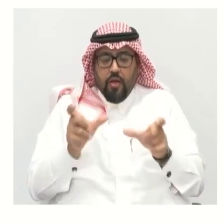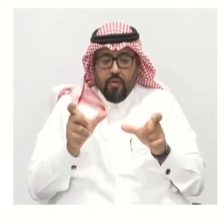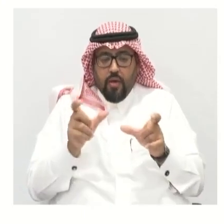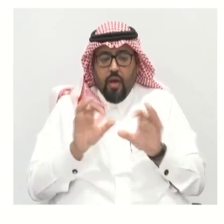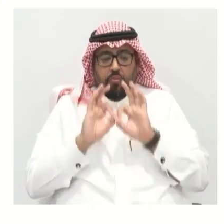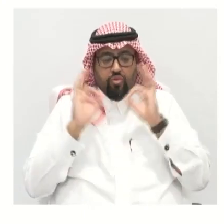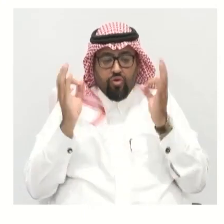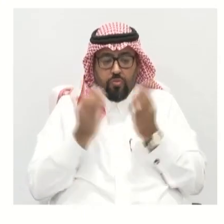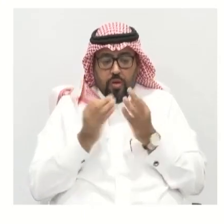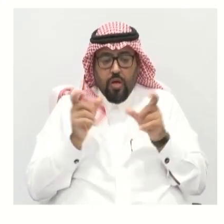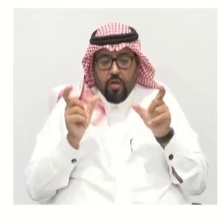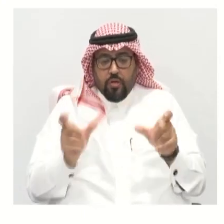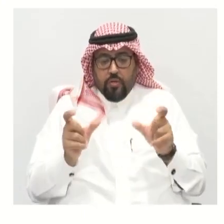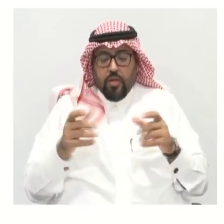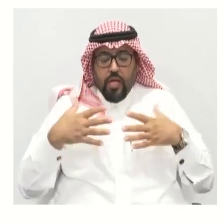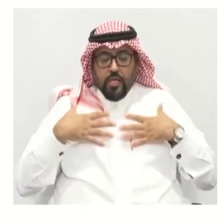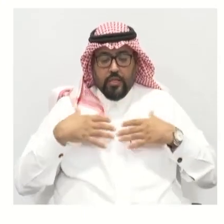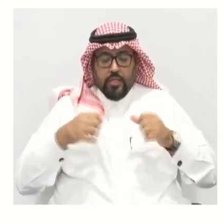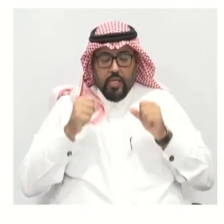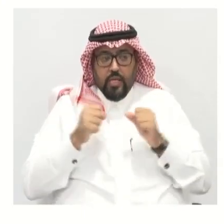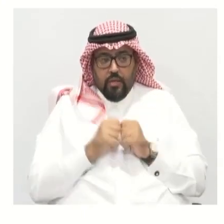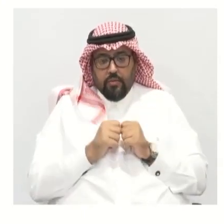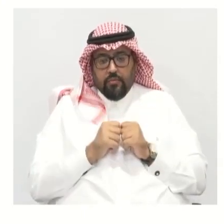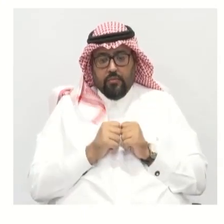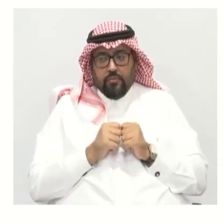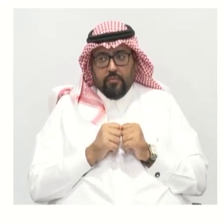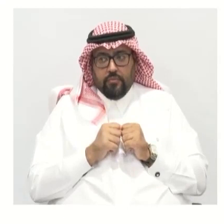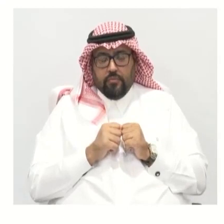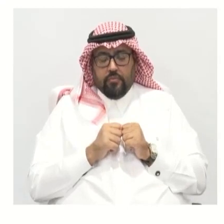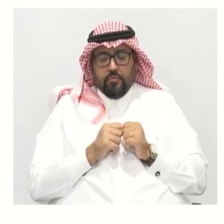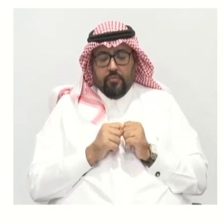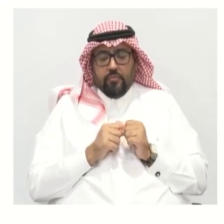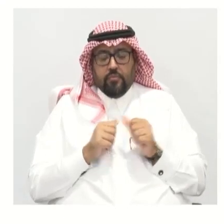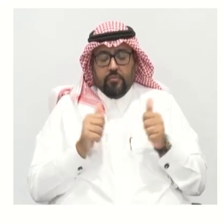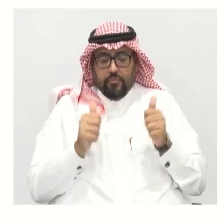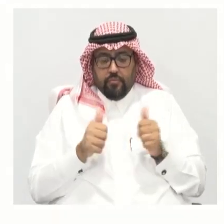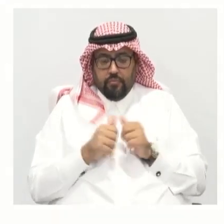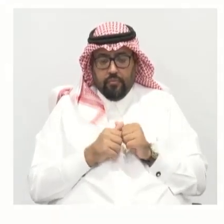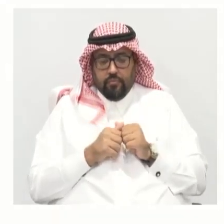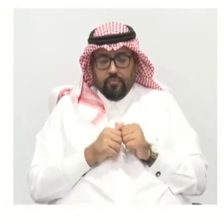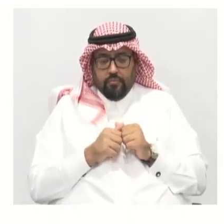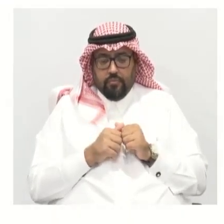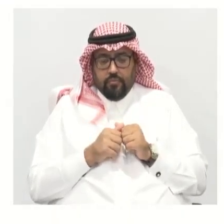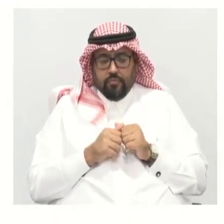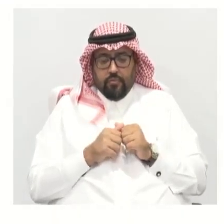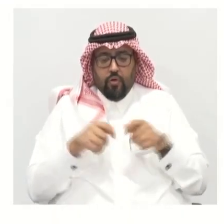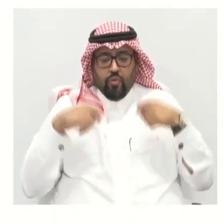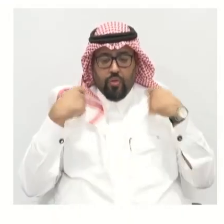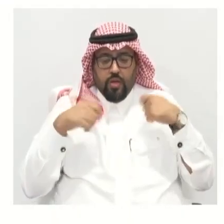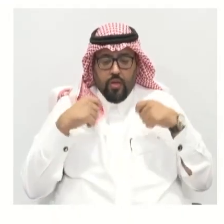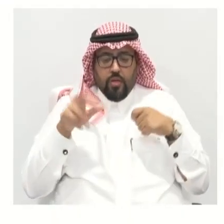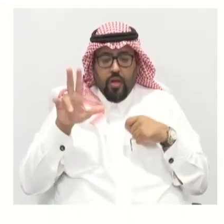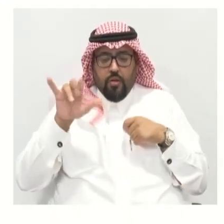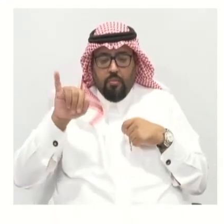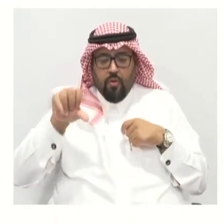الاجتماعيه والحمايه الصحيه نعم احسنتم بارك بارك الله فيكم اذا وزاره